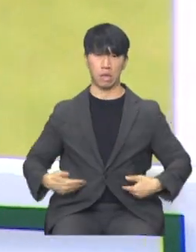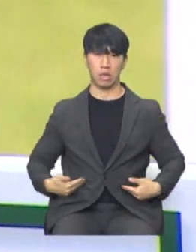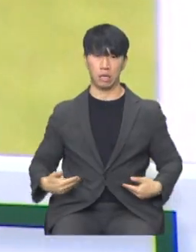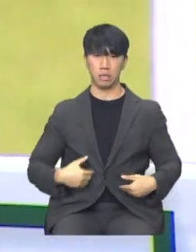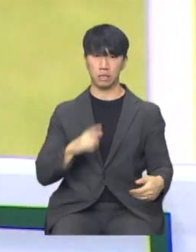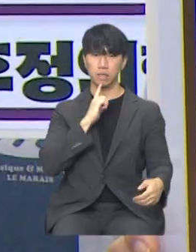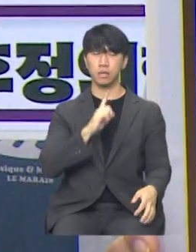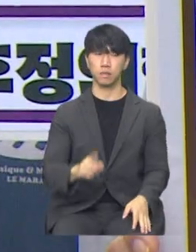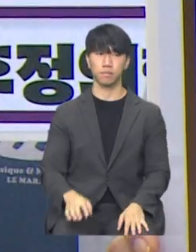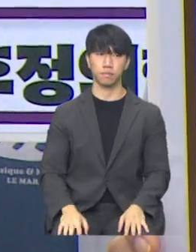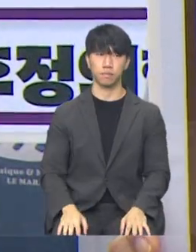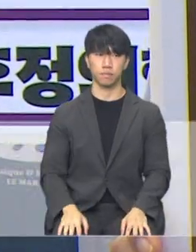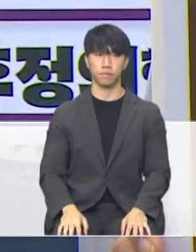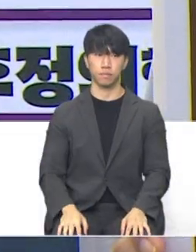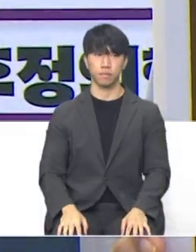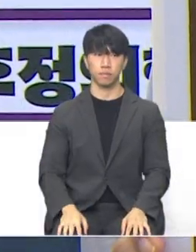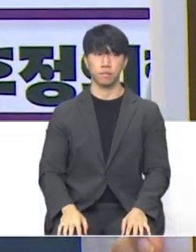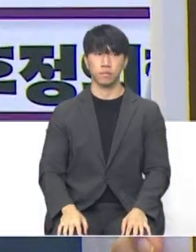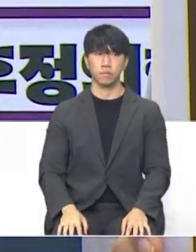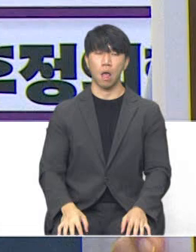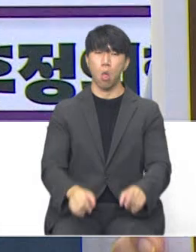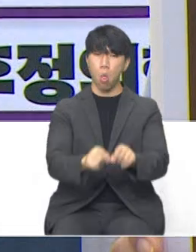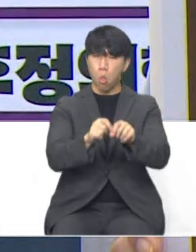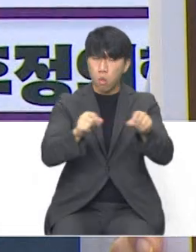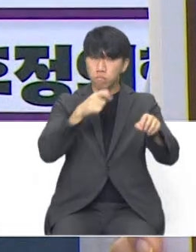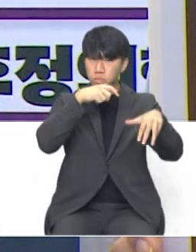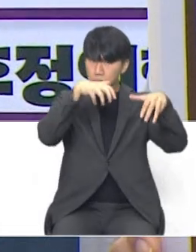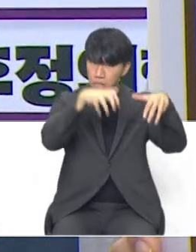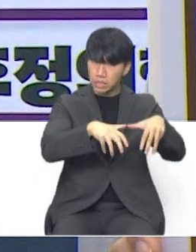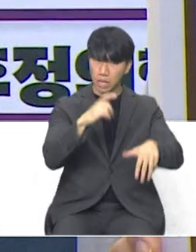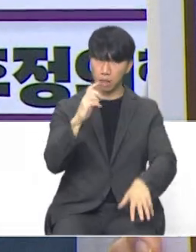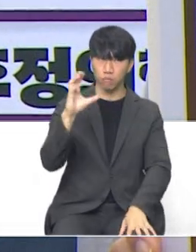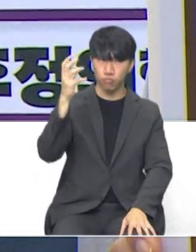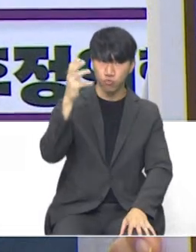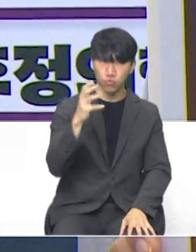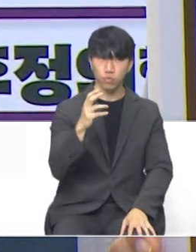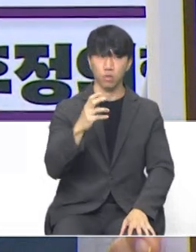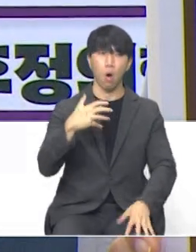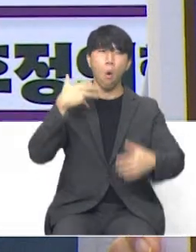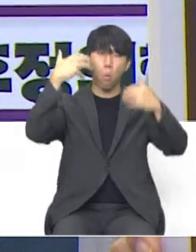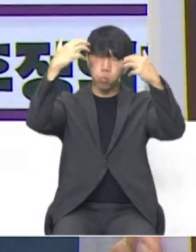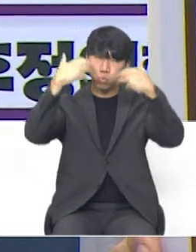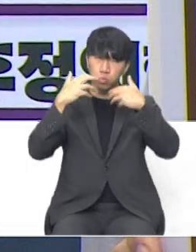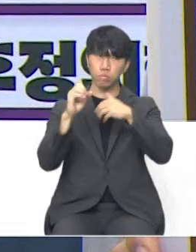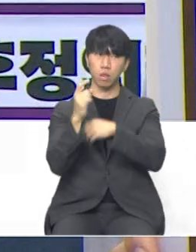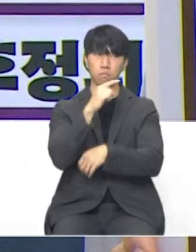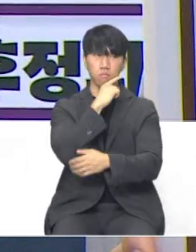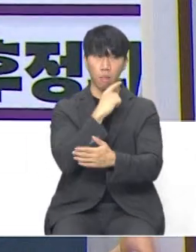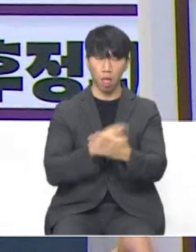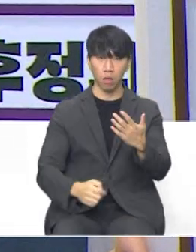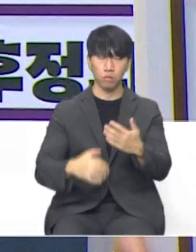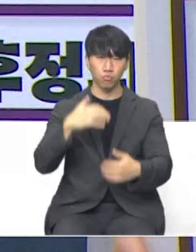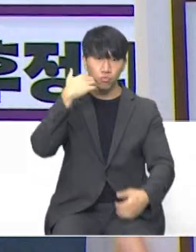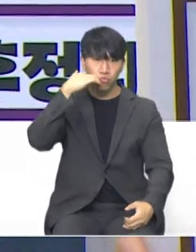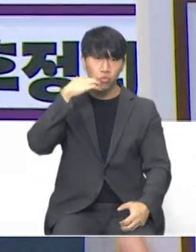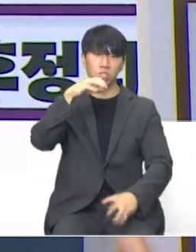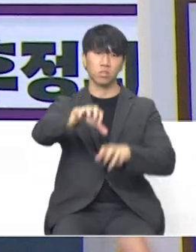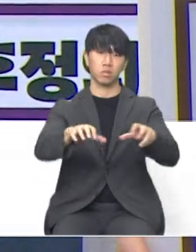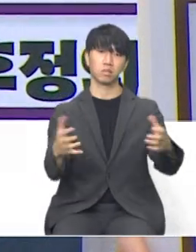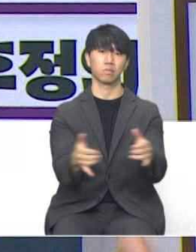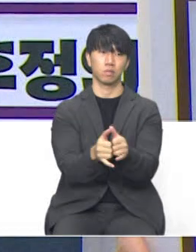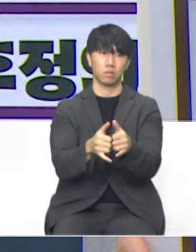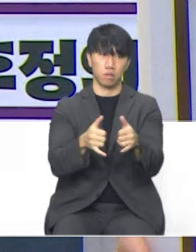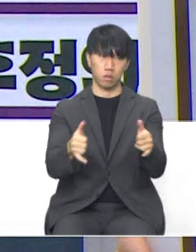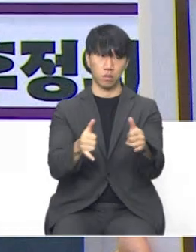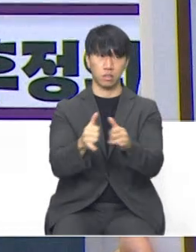경고했습니다. 적인 장마, 강력해진 태풍, 견딜 수 없는 폭염에 가장 먼저 피해받는 것은 현장